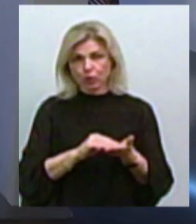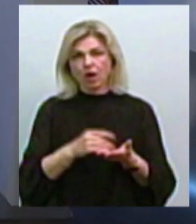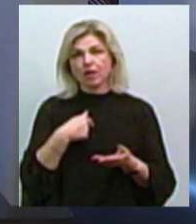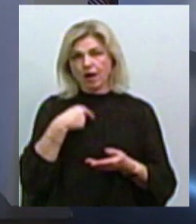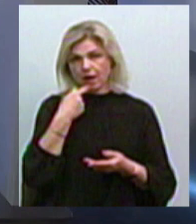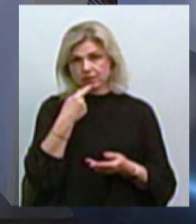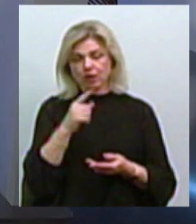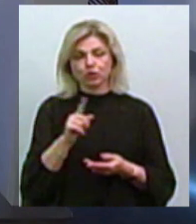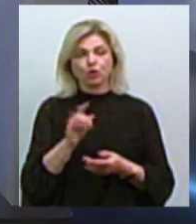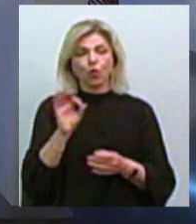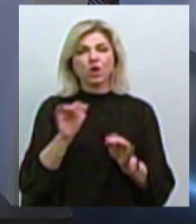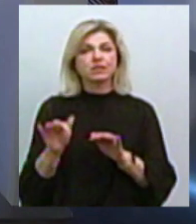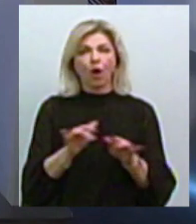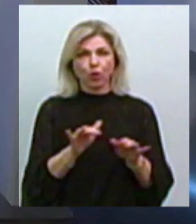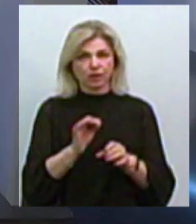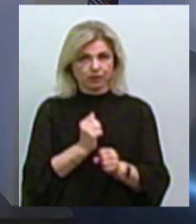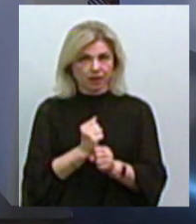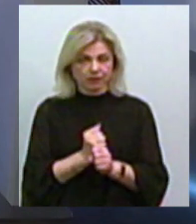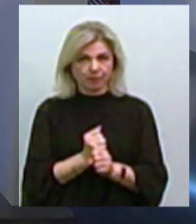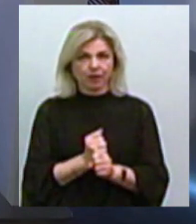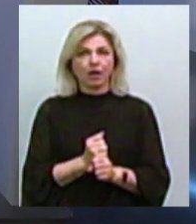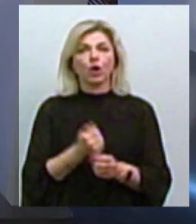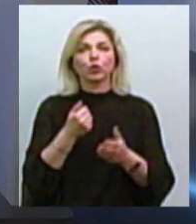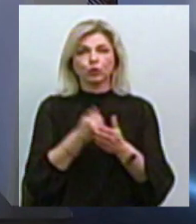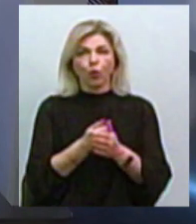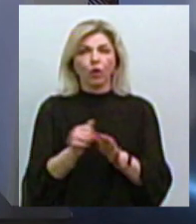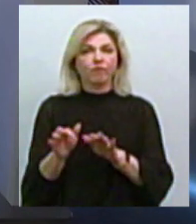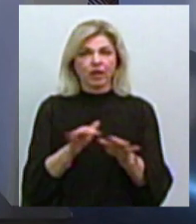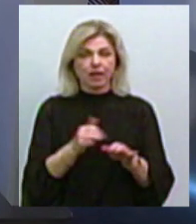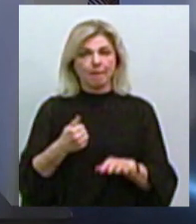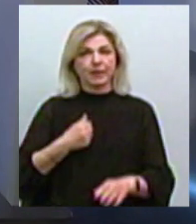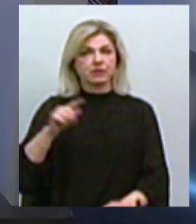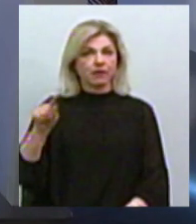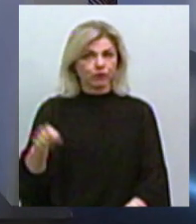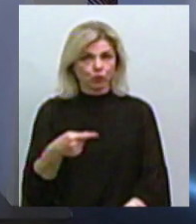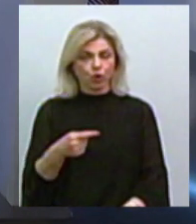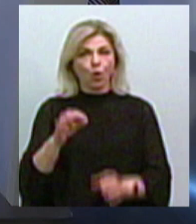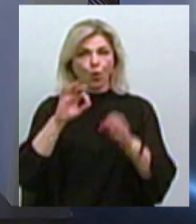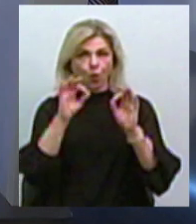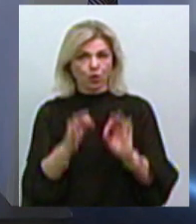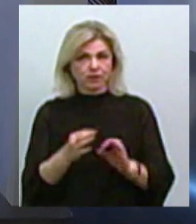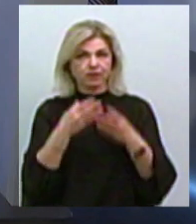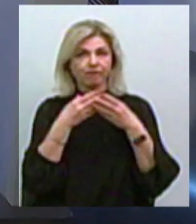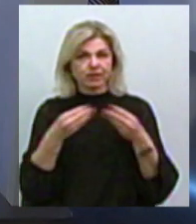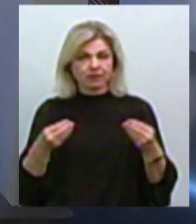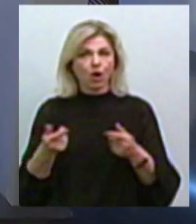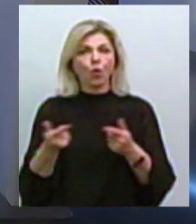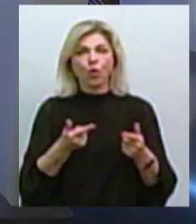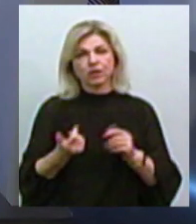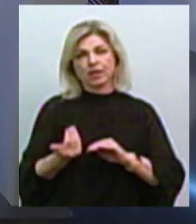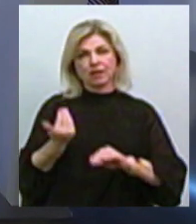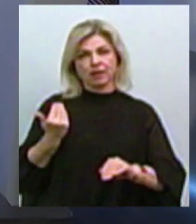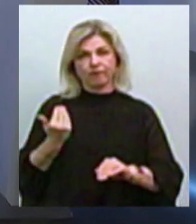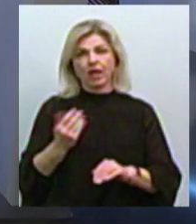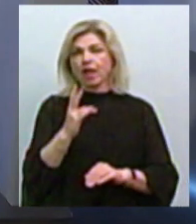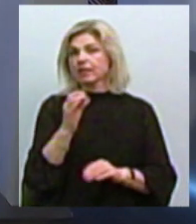казала, ми заходи, да, проводимо. Тобто ми до кампанії, призовної кампанії, осінь-весна, ми готуємося заздалегідь. Тобто